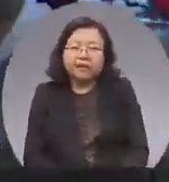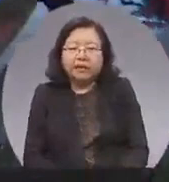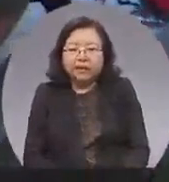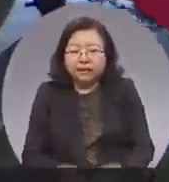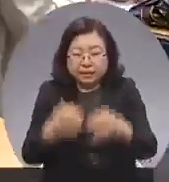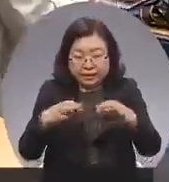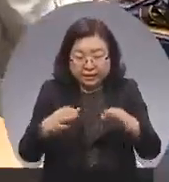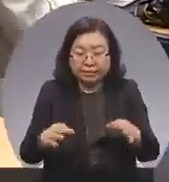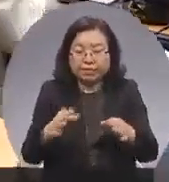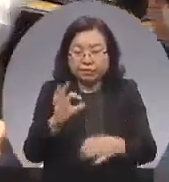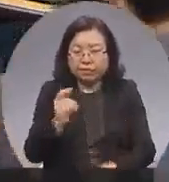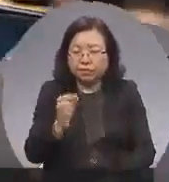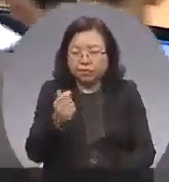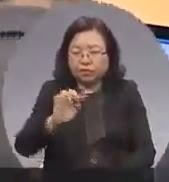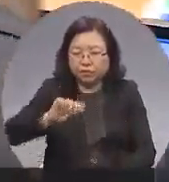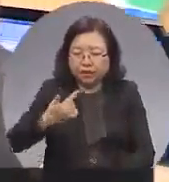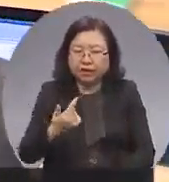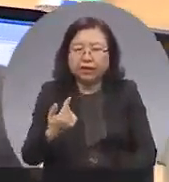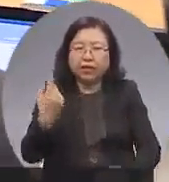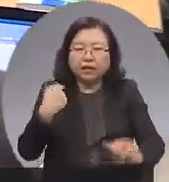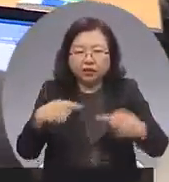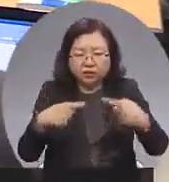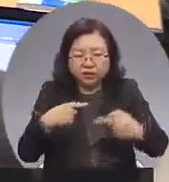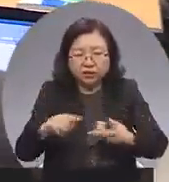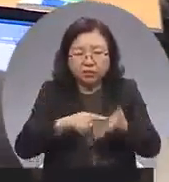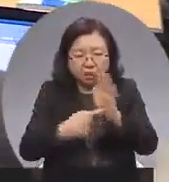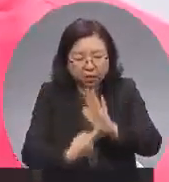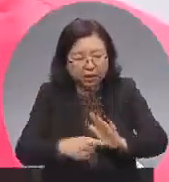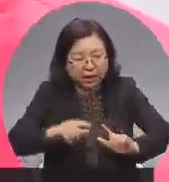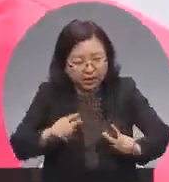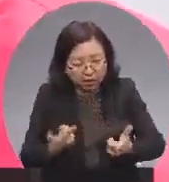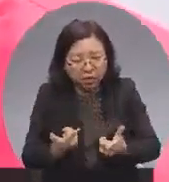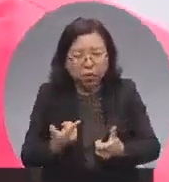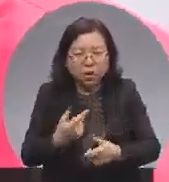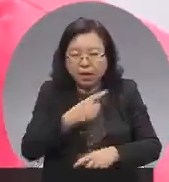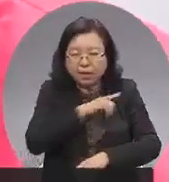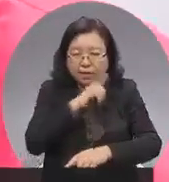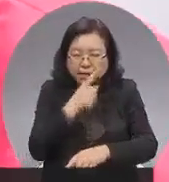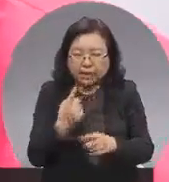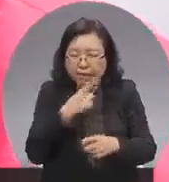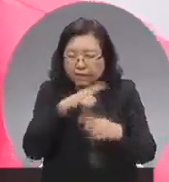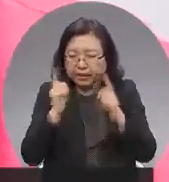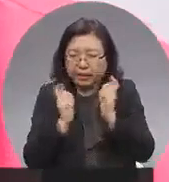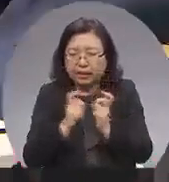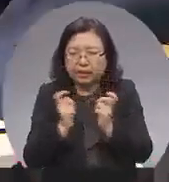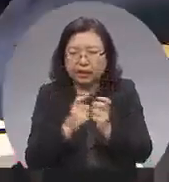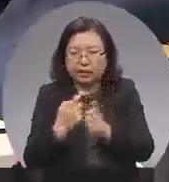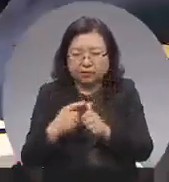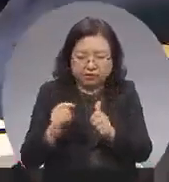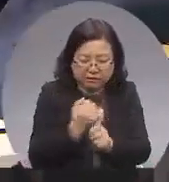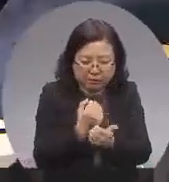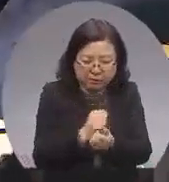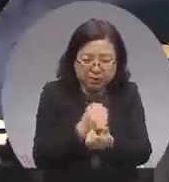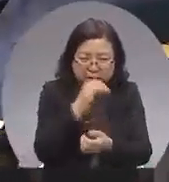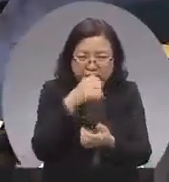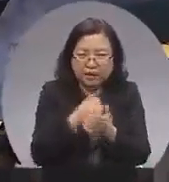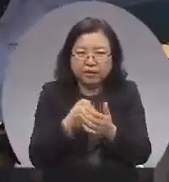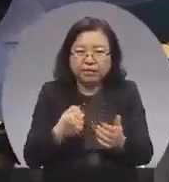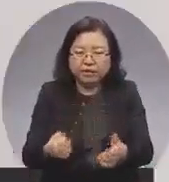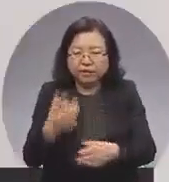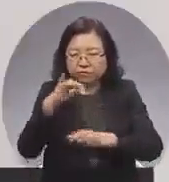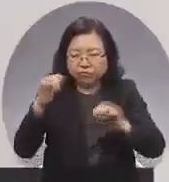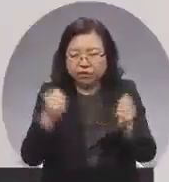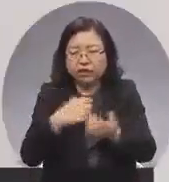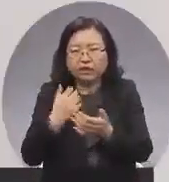예비후보는 정치적 의사 표현이 아닌 음모 에 가깝다 며 충북 발전을 위한 정책 승부가 아쉽다 고 밝혔습니다